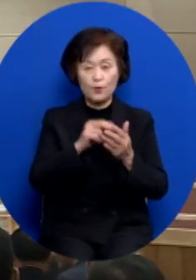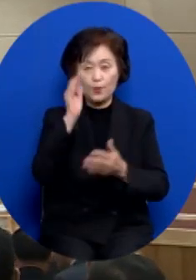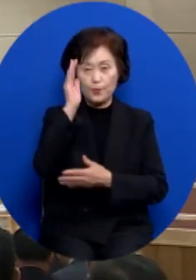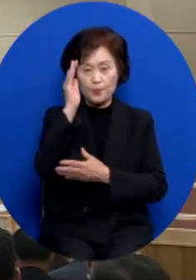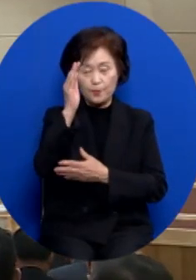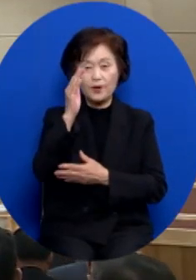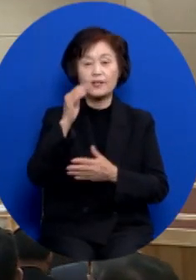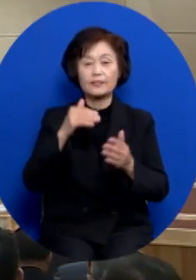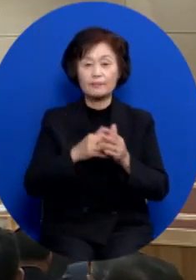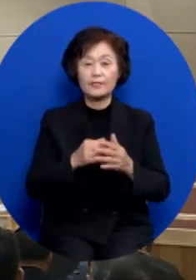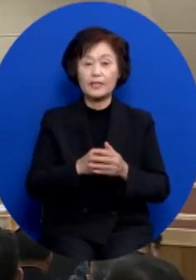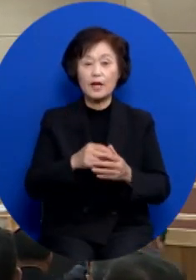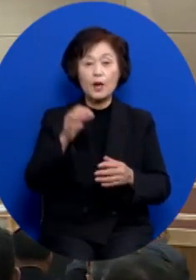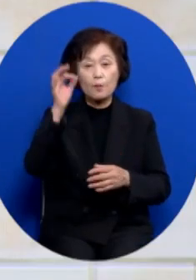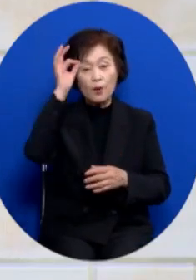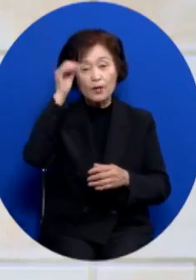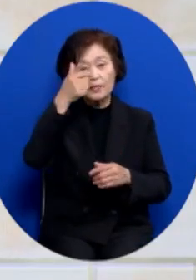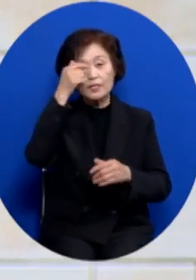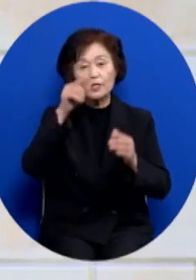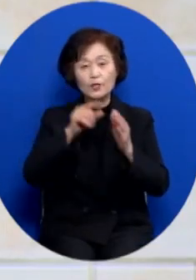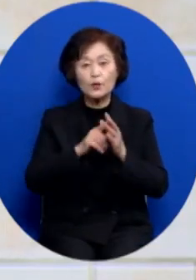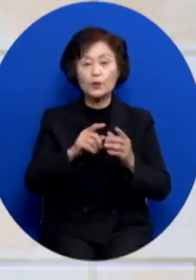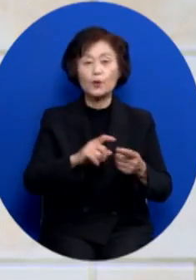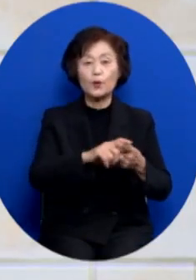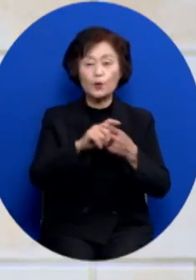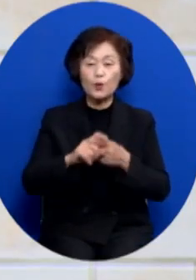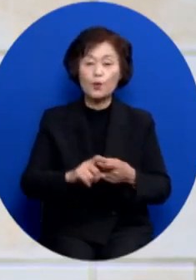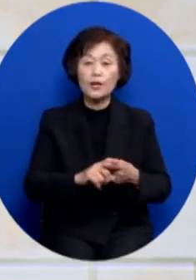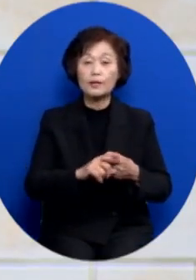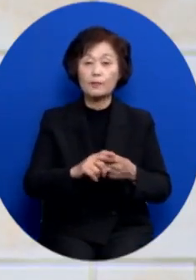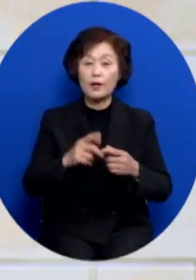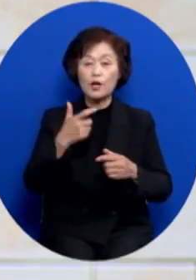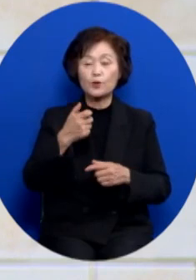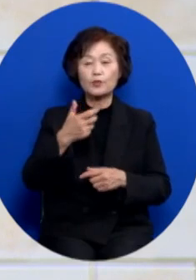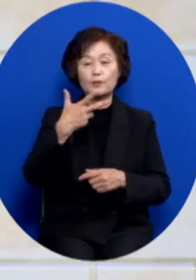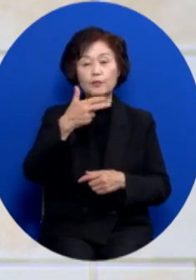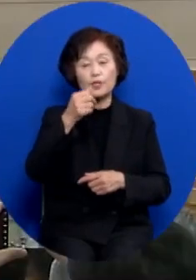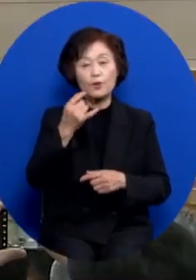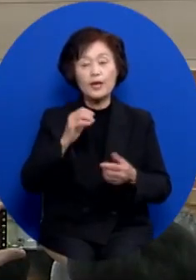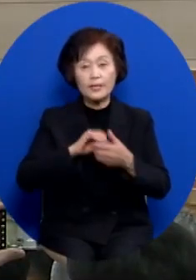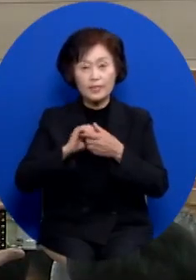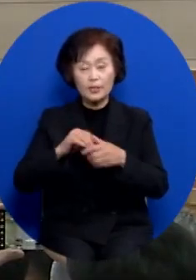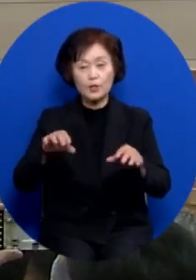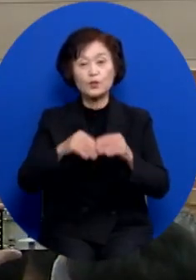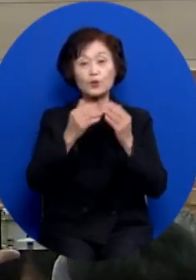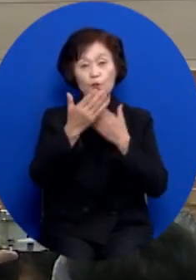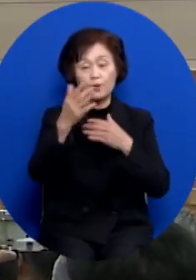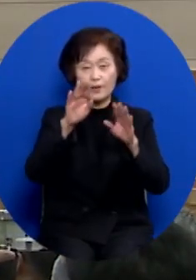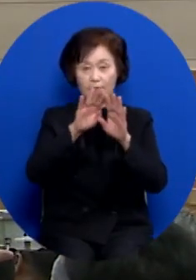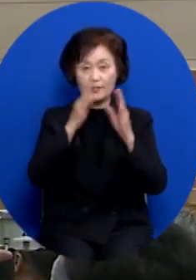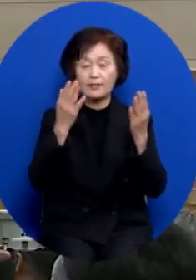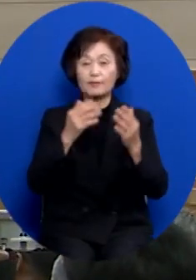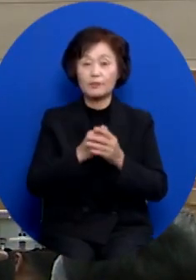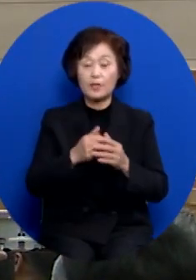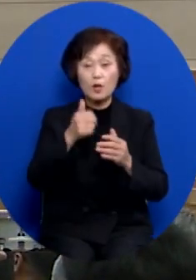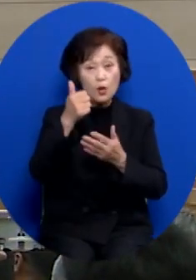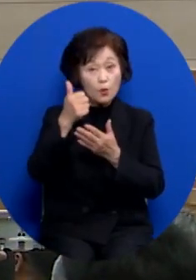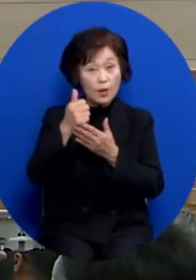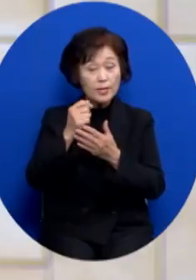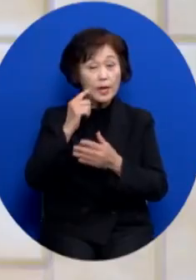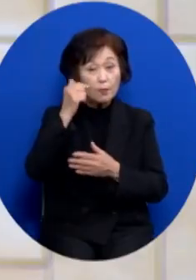포항시 기독교 교회 연합회가 제 67회 정기총회를 개최했습니다 개회예배에서 회장 박석진